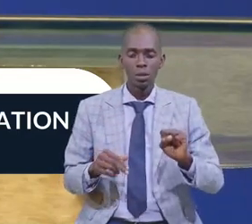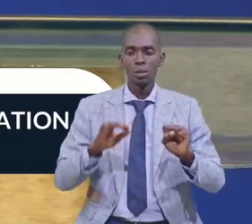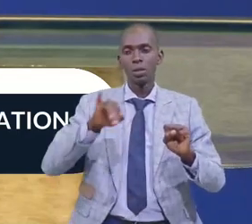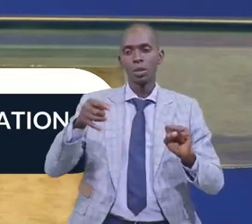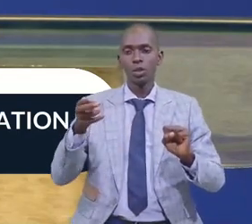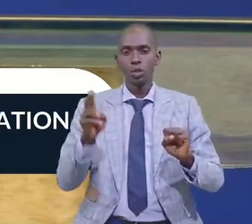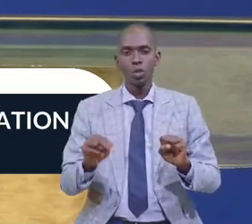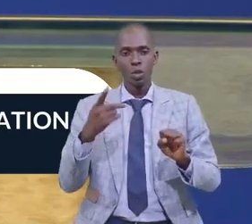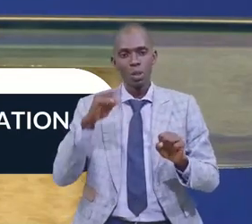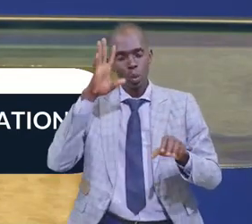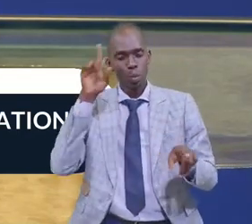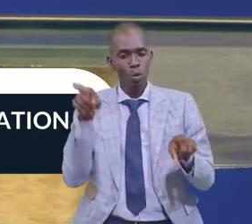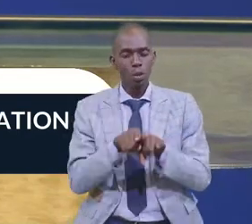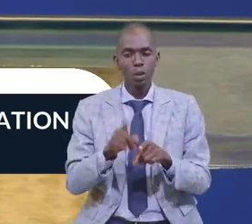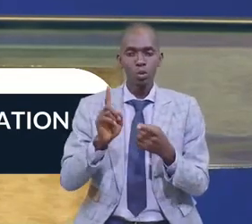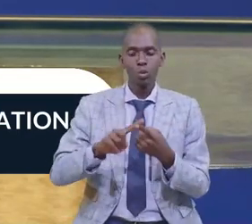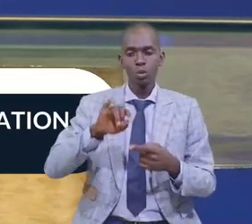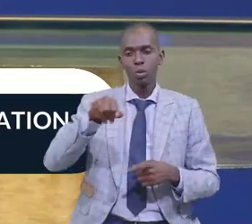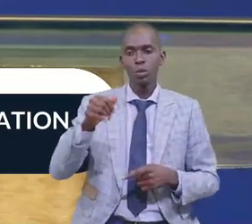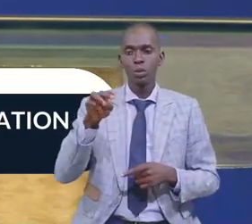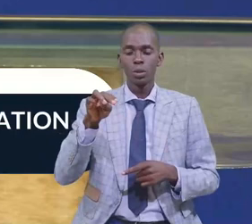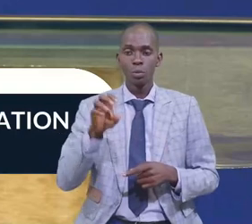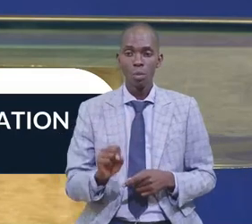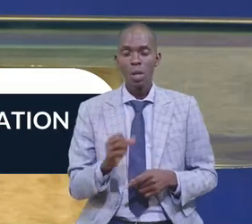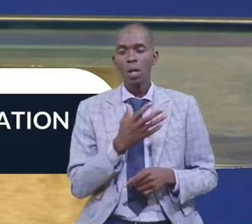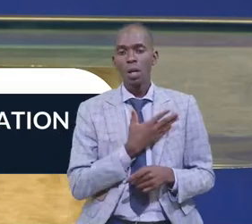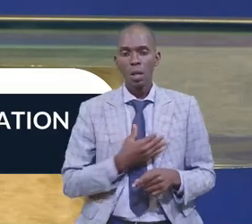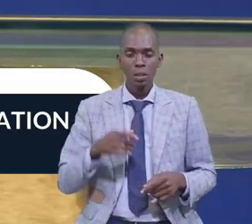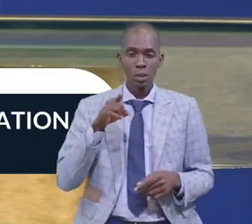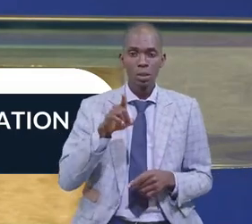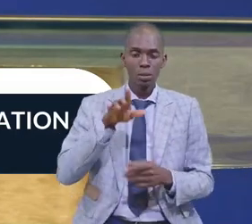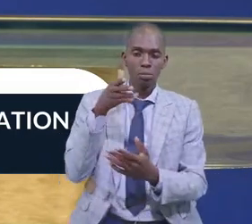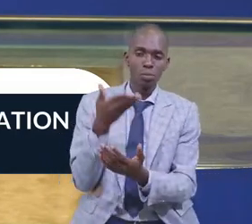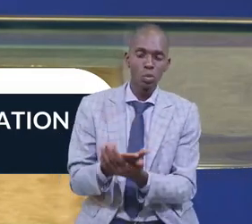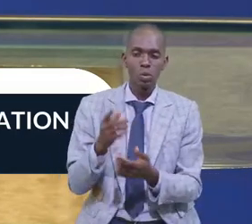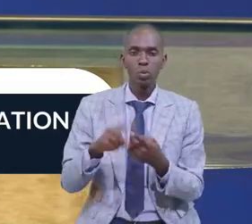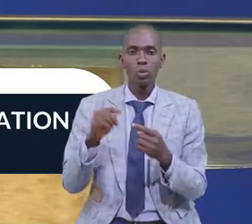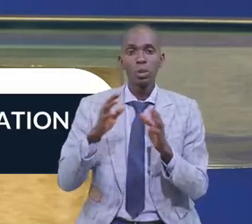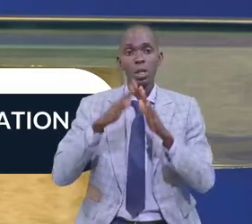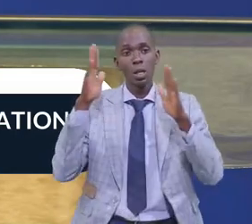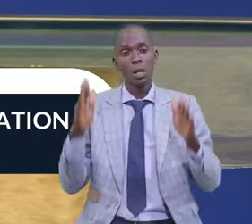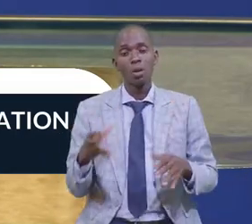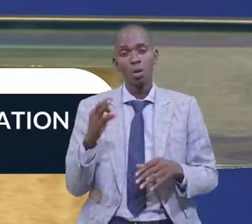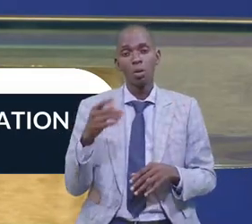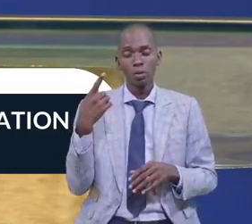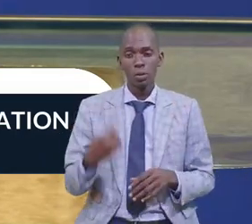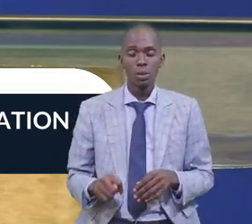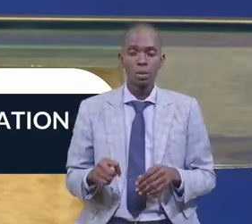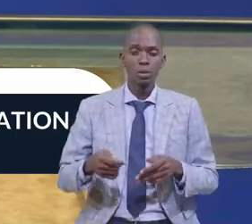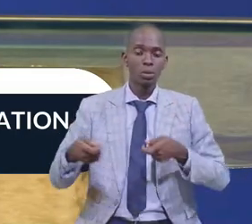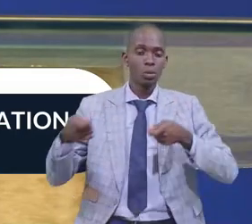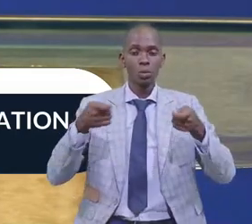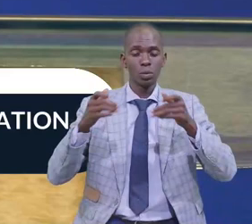à Jean, frère de Jacques. Il arrivait à la maison du chef de